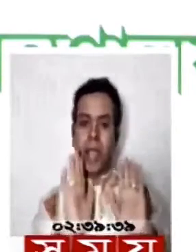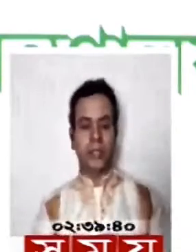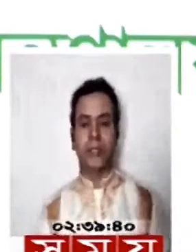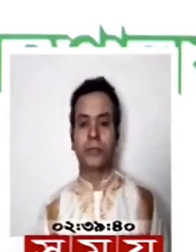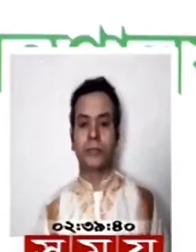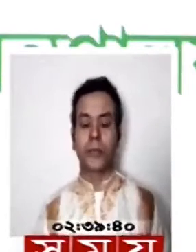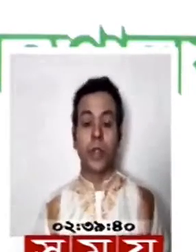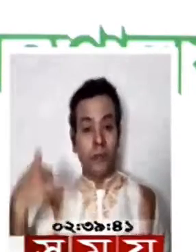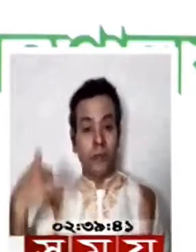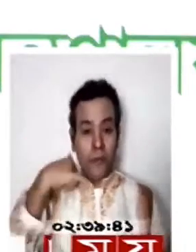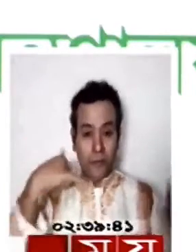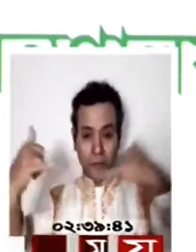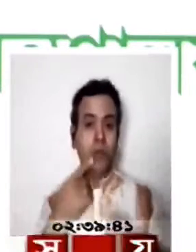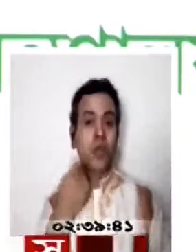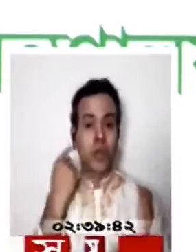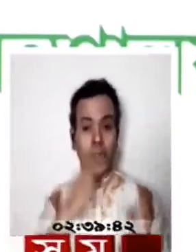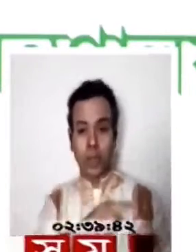3,45,395টি।